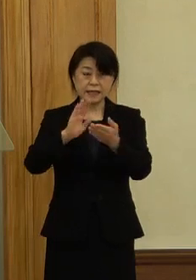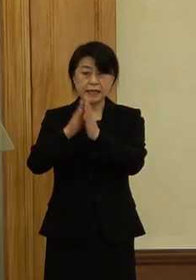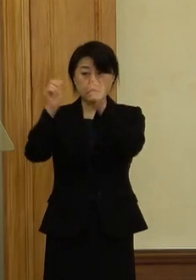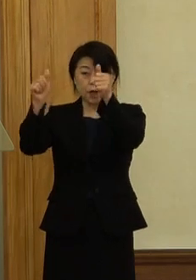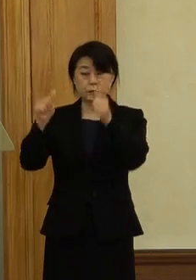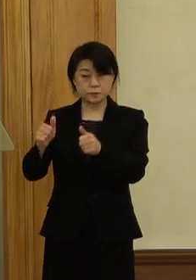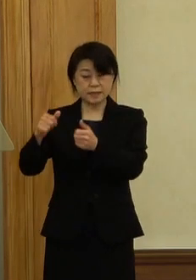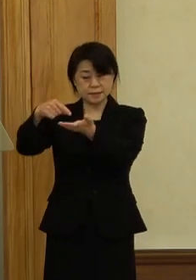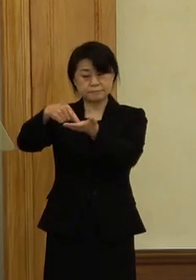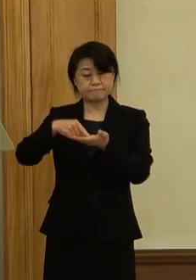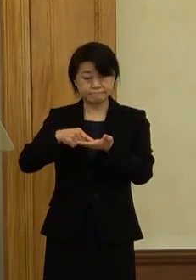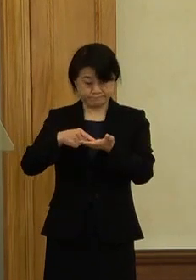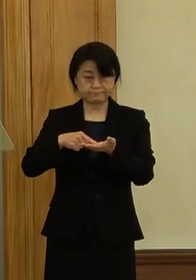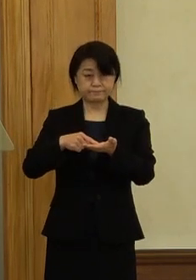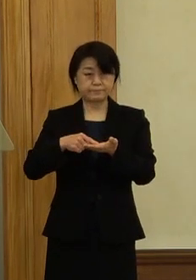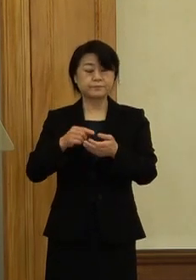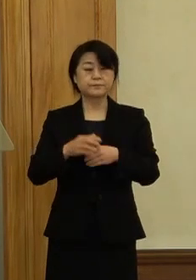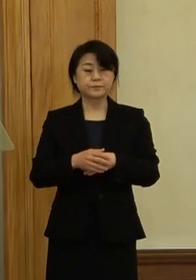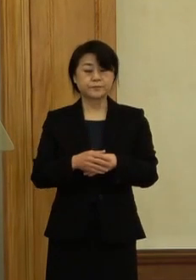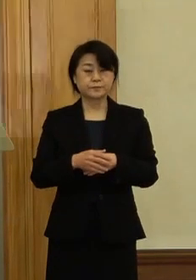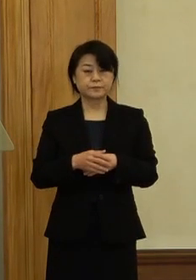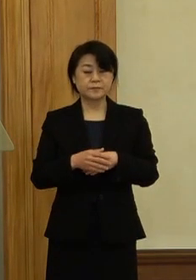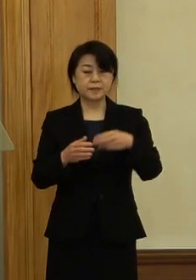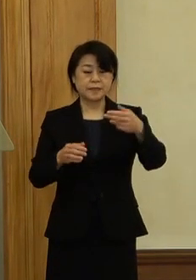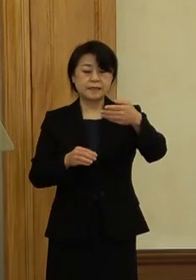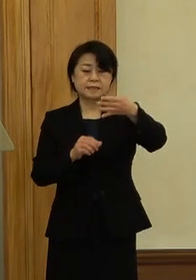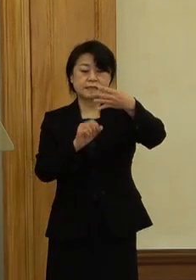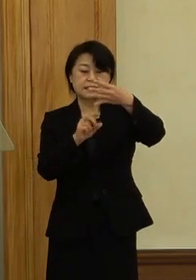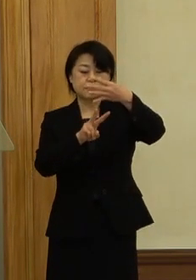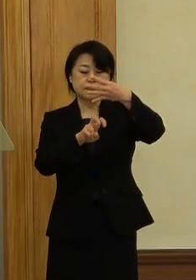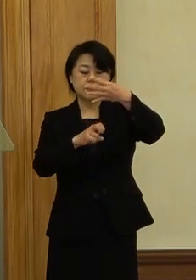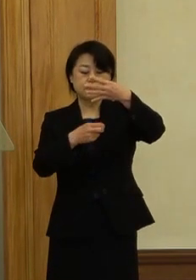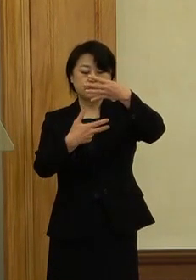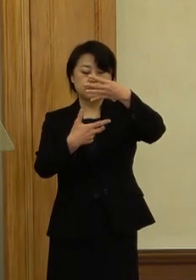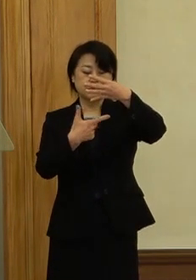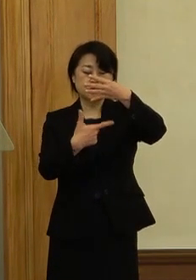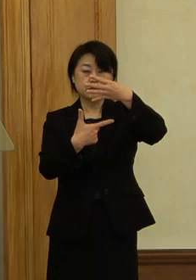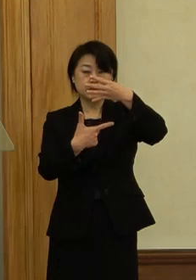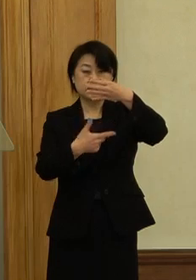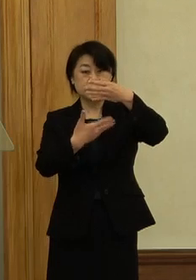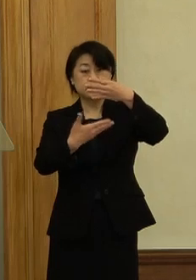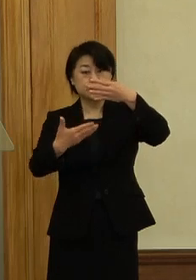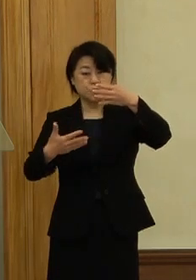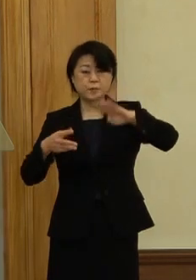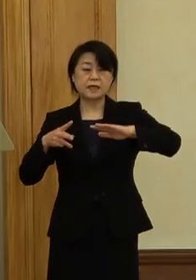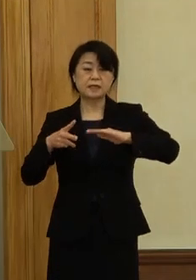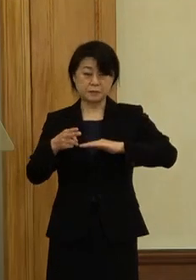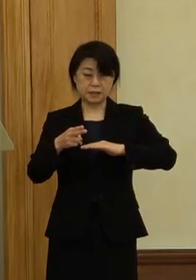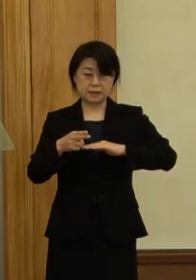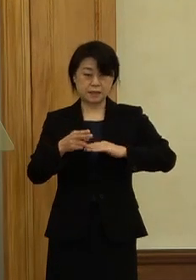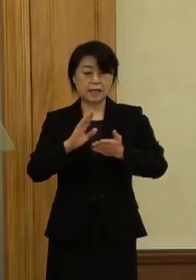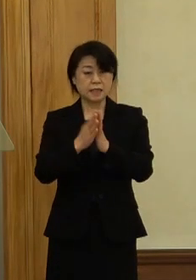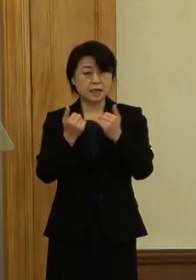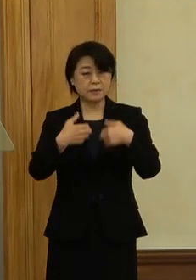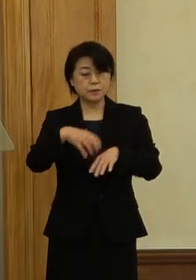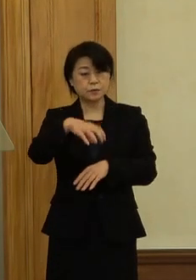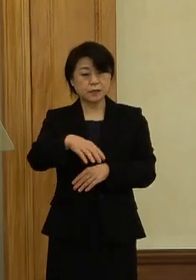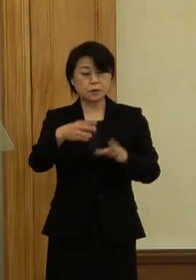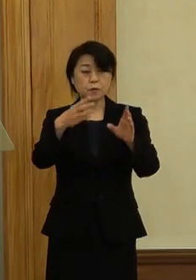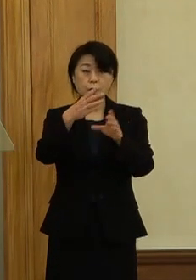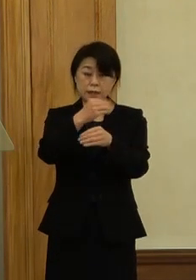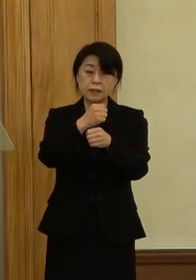どで受け付けます。応募の締め切りは4月26日水曜日となっています。また県民ふるさとの日であり